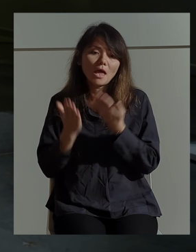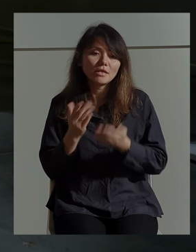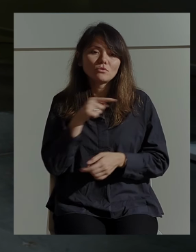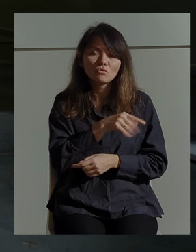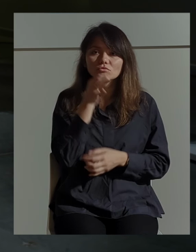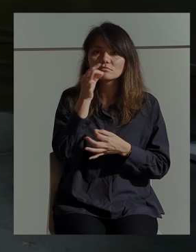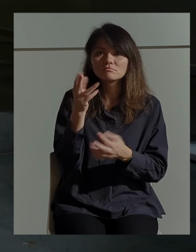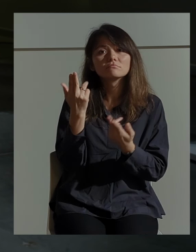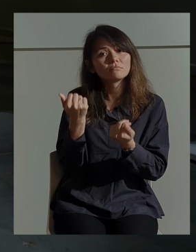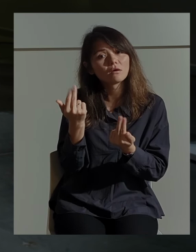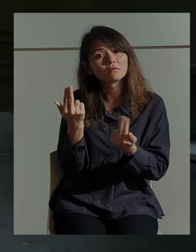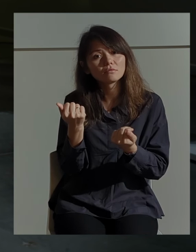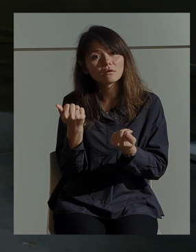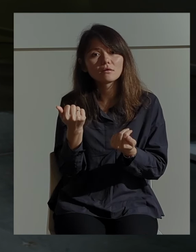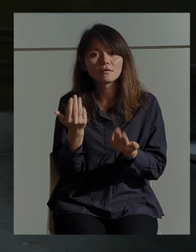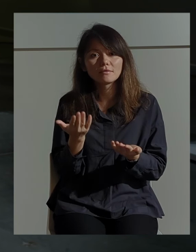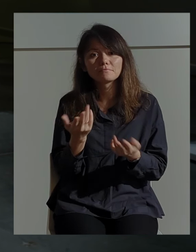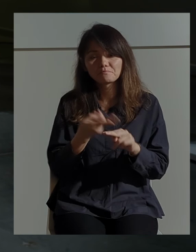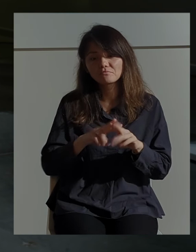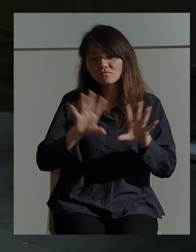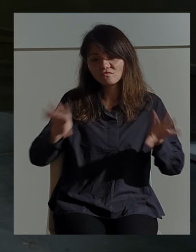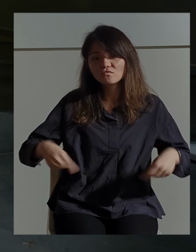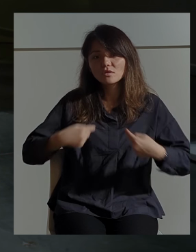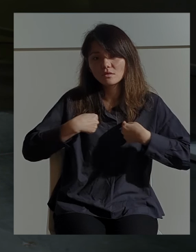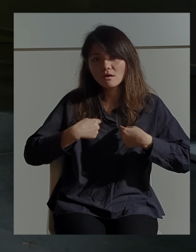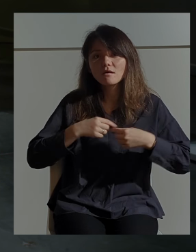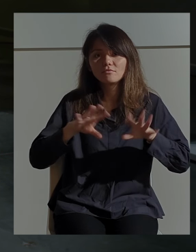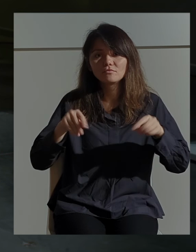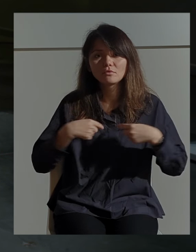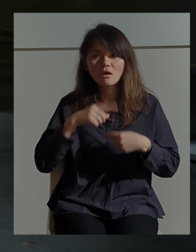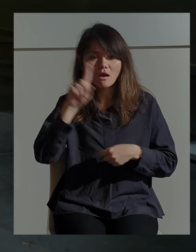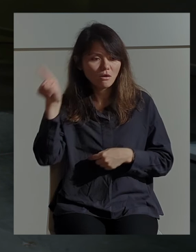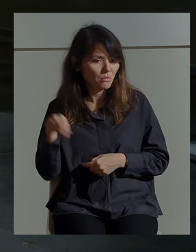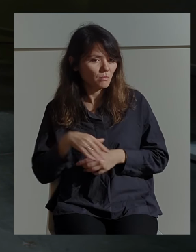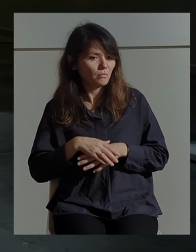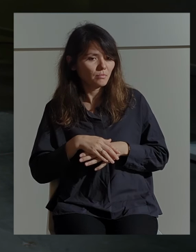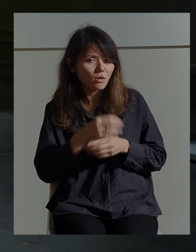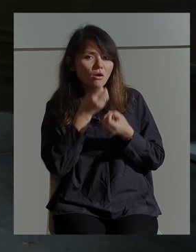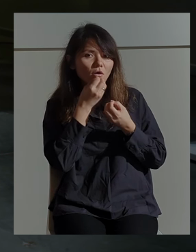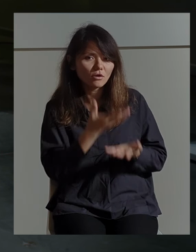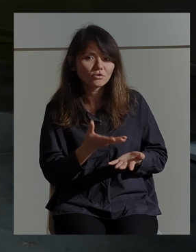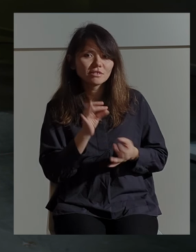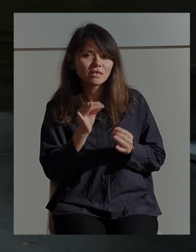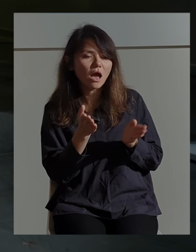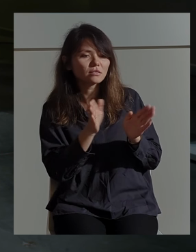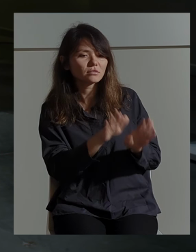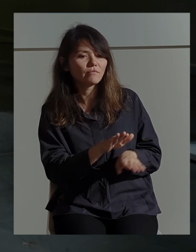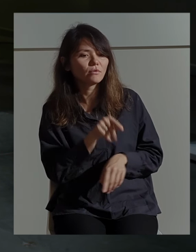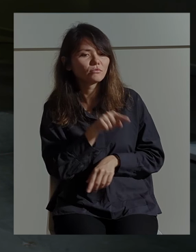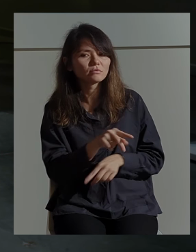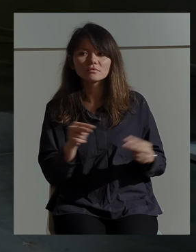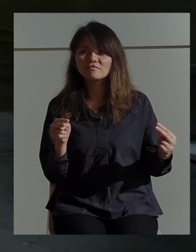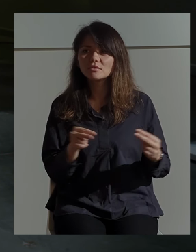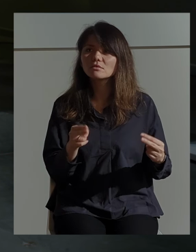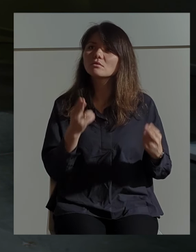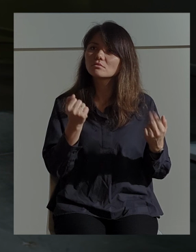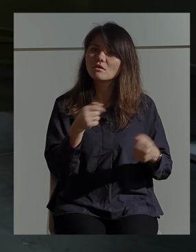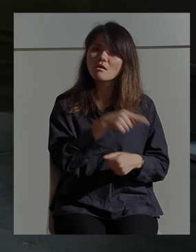скажет да В общем это всё я они такие хорошо и они оставляют его как свидетельство